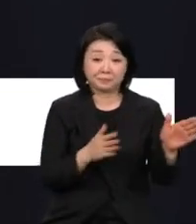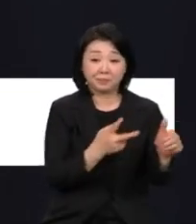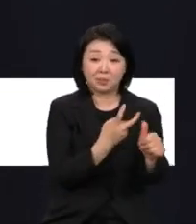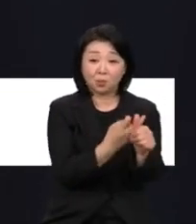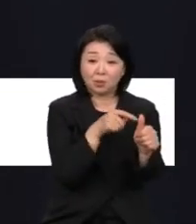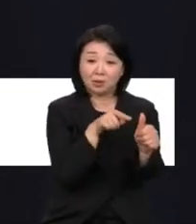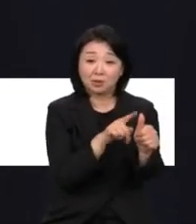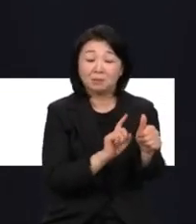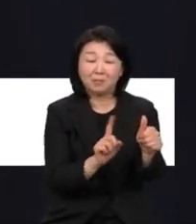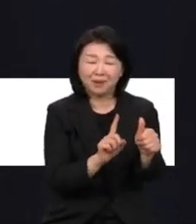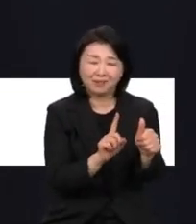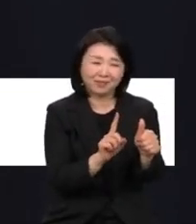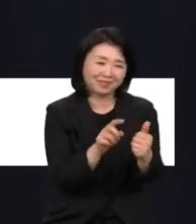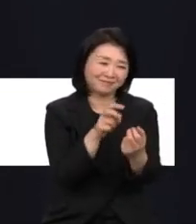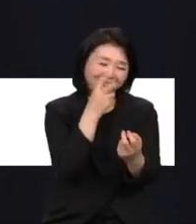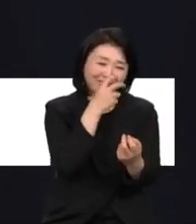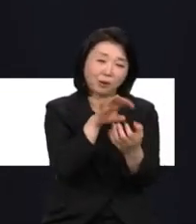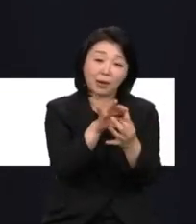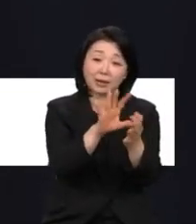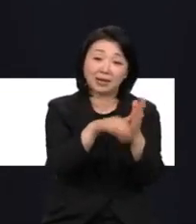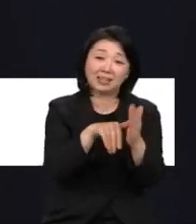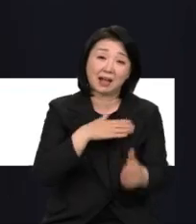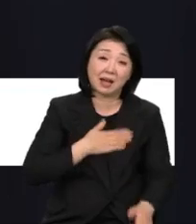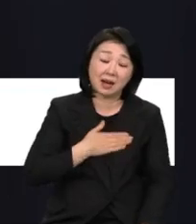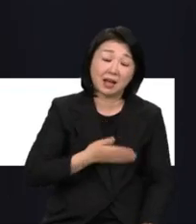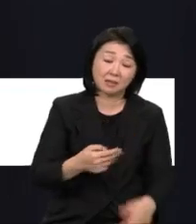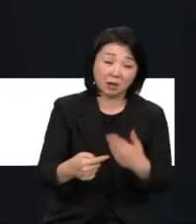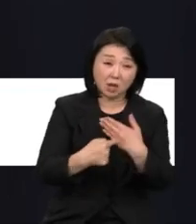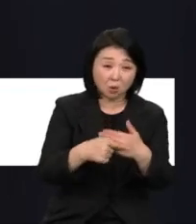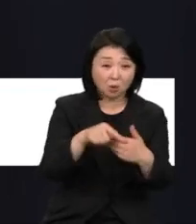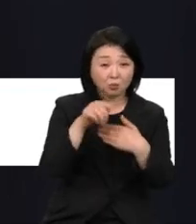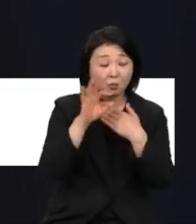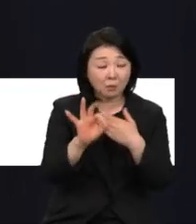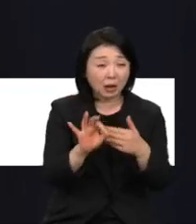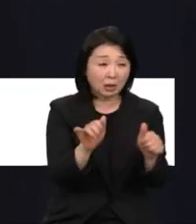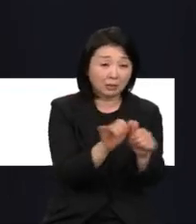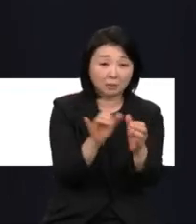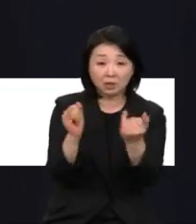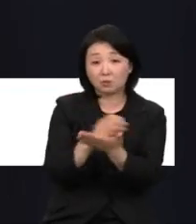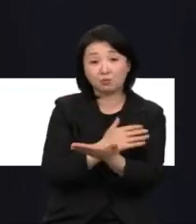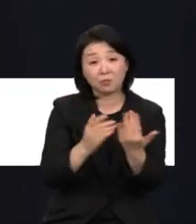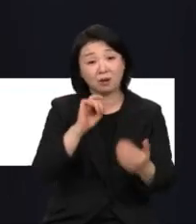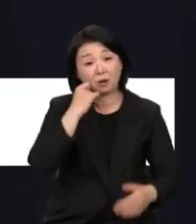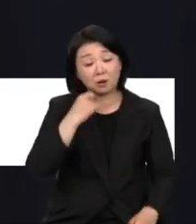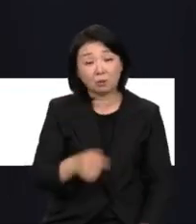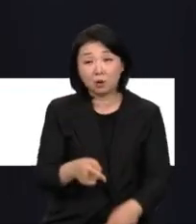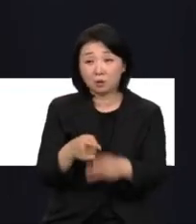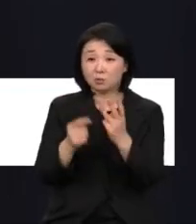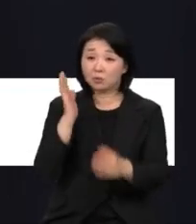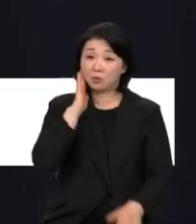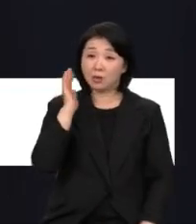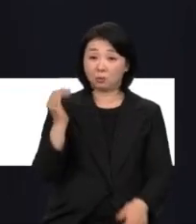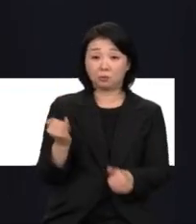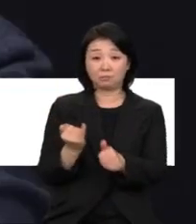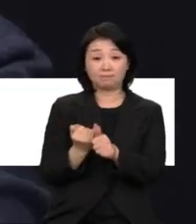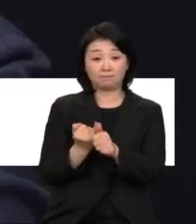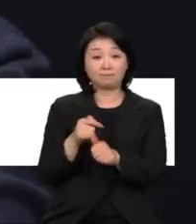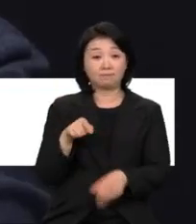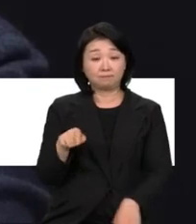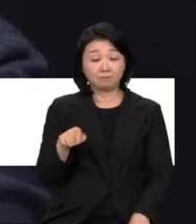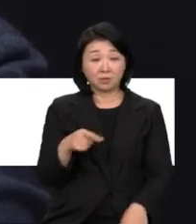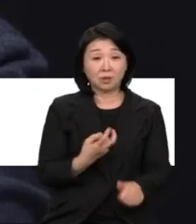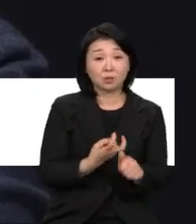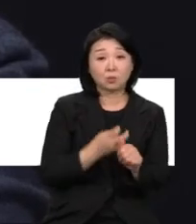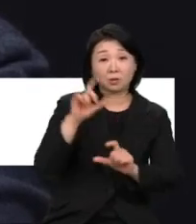예, 교미할 때는 알 수 있지만 겉으로 봐서는 암놈과 순놈이 구분이 안 됩니다. 윤석열 대통령 내외가